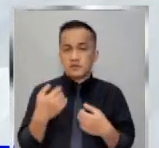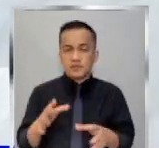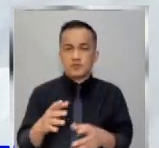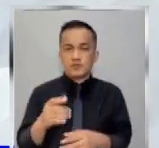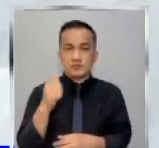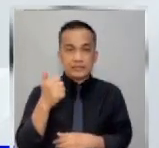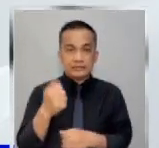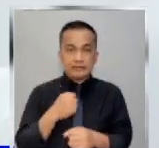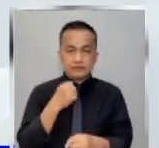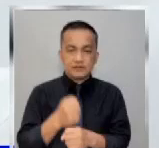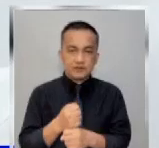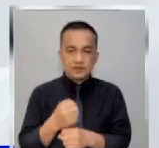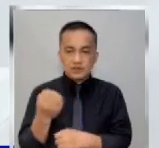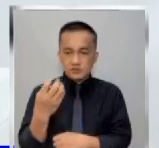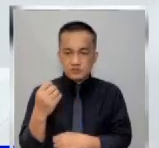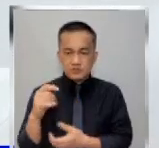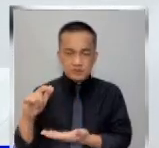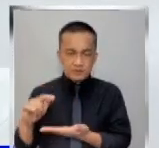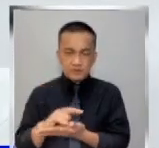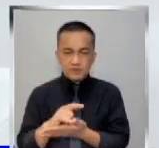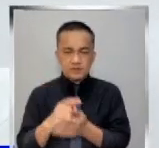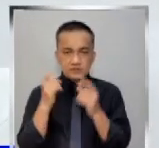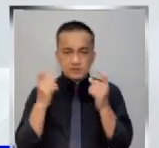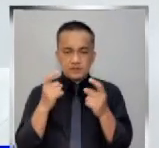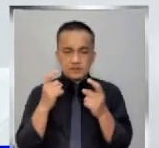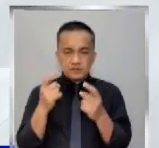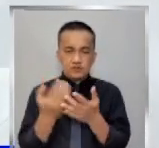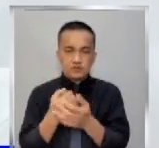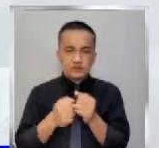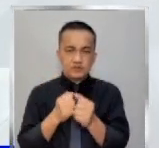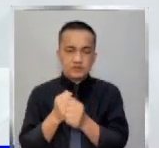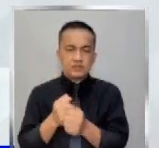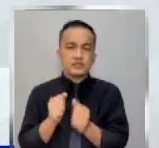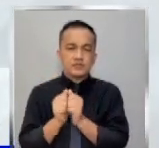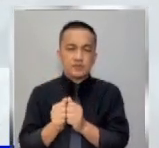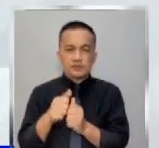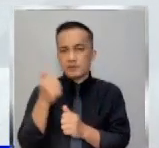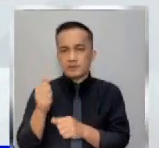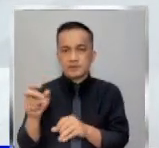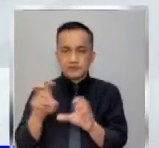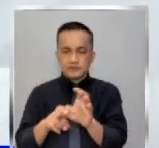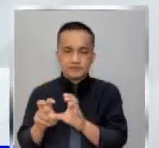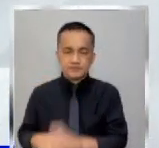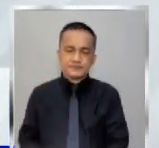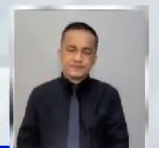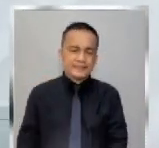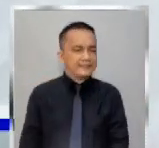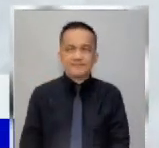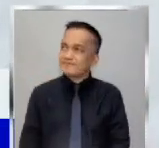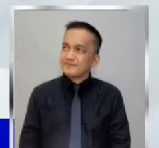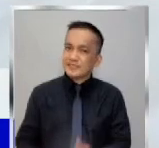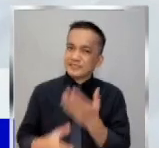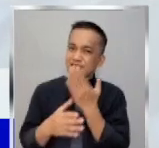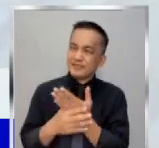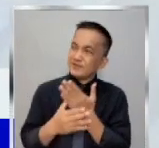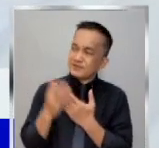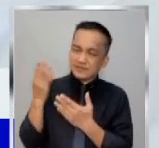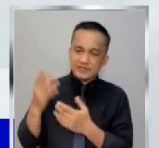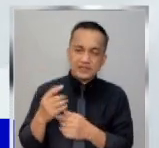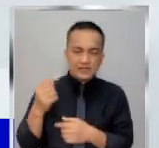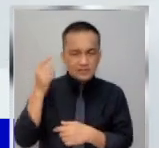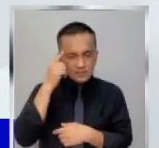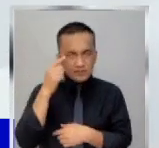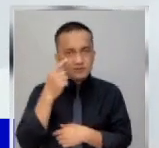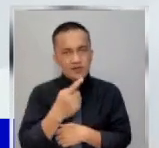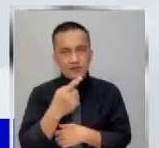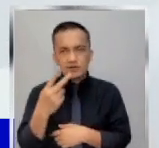sa Hong Kong Airport siya nagdiwang ng bagong taon kasamang iba pang pasahero. Hassle talaga. Kala namin isang oras, dalawang oras o